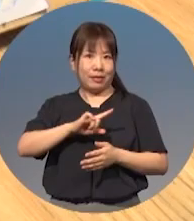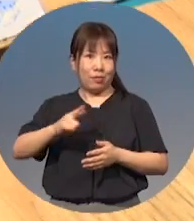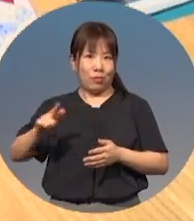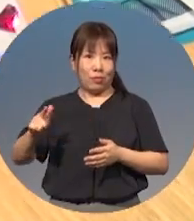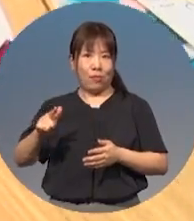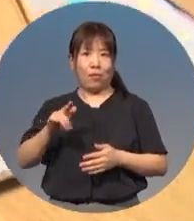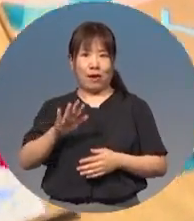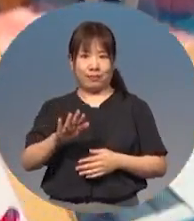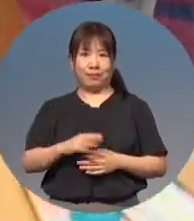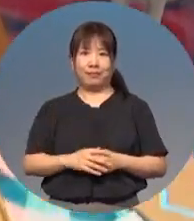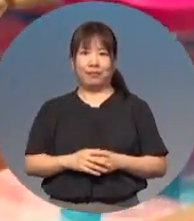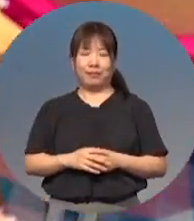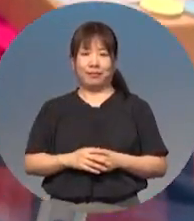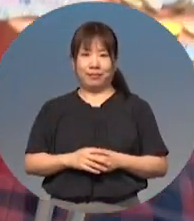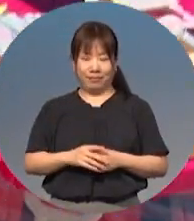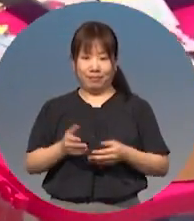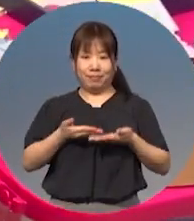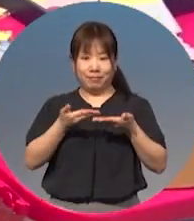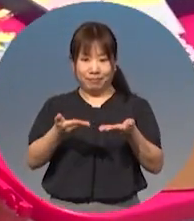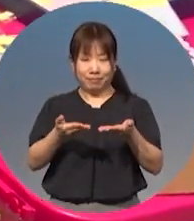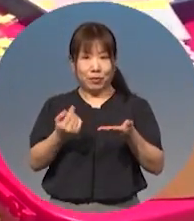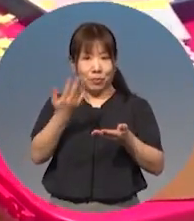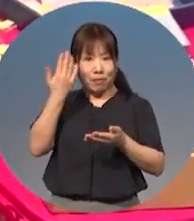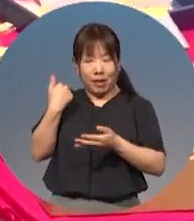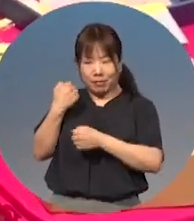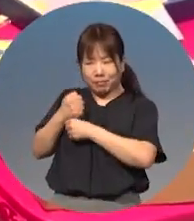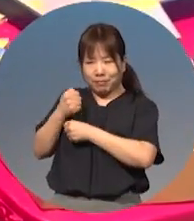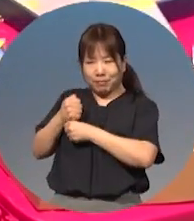事前に製作してきたそうです